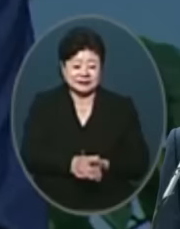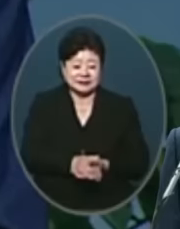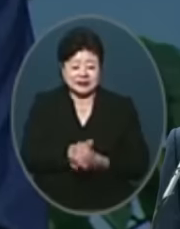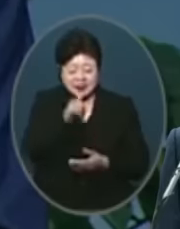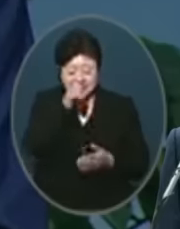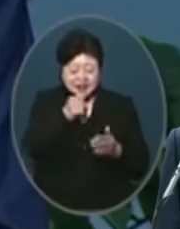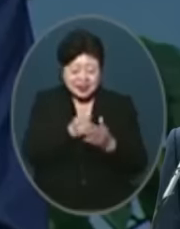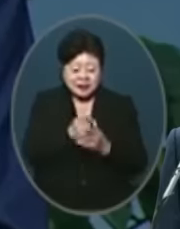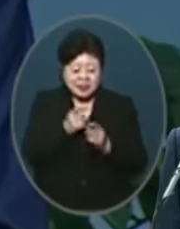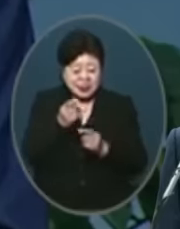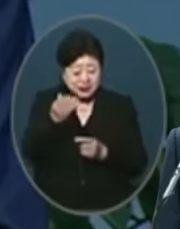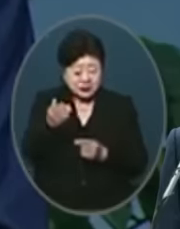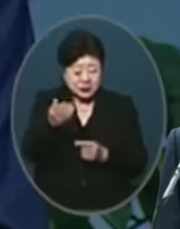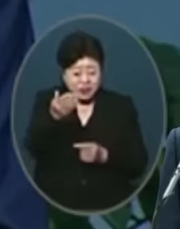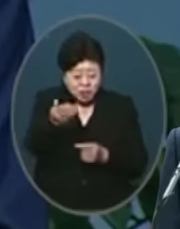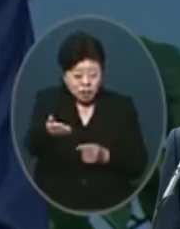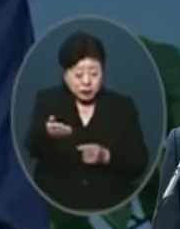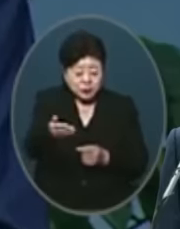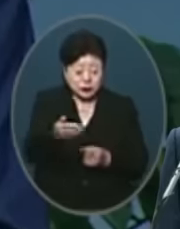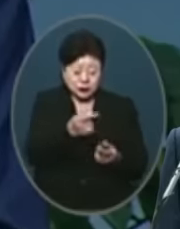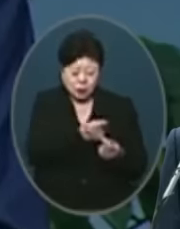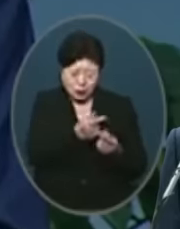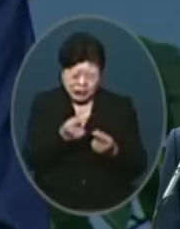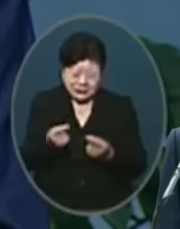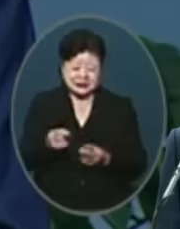있어서 그렇게 말할 거지만, 여러분들도